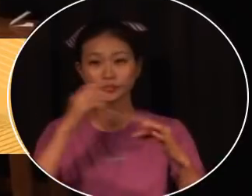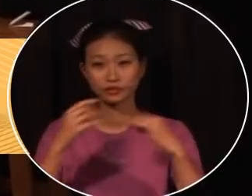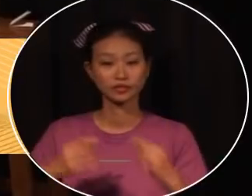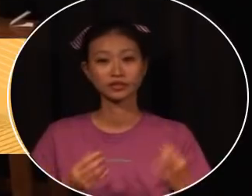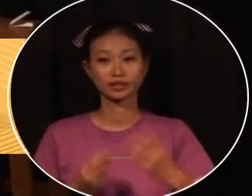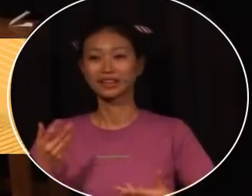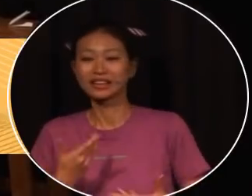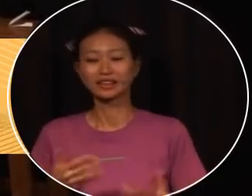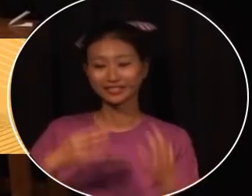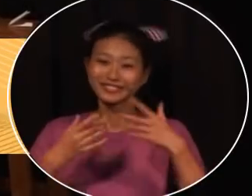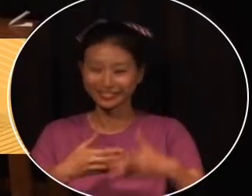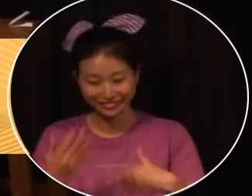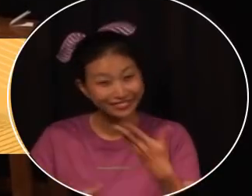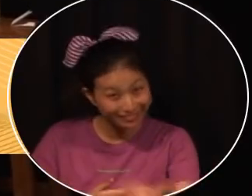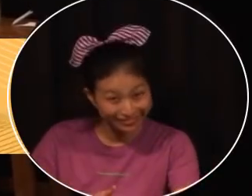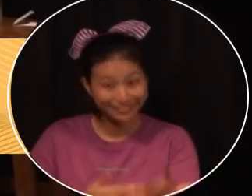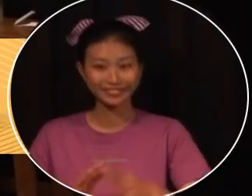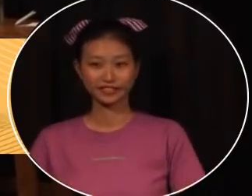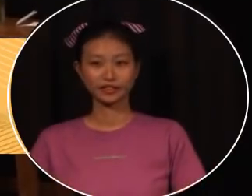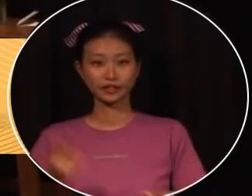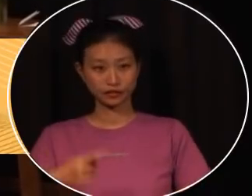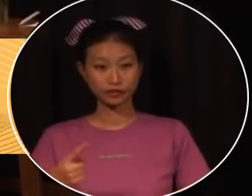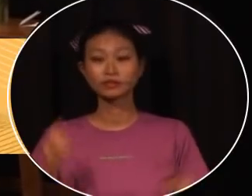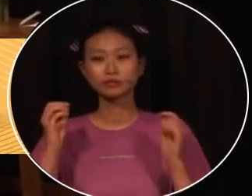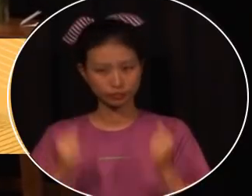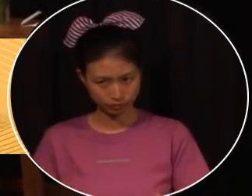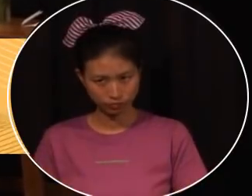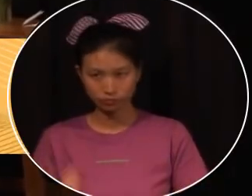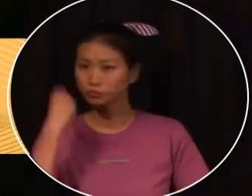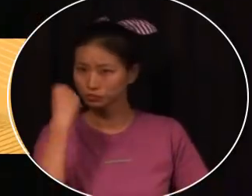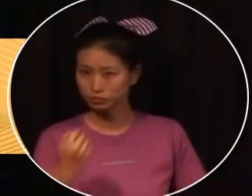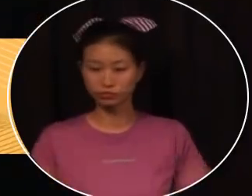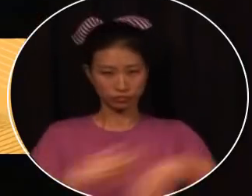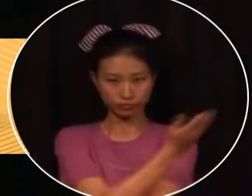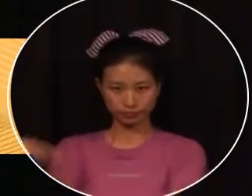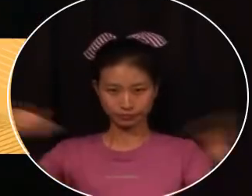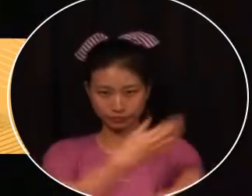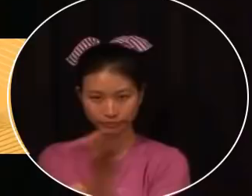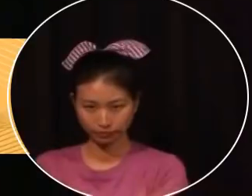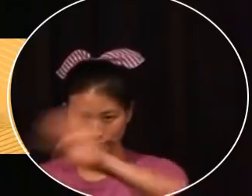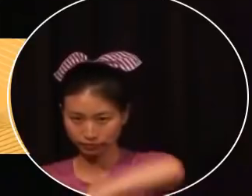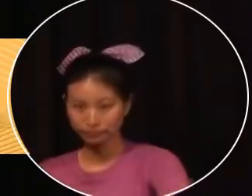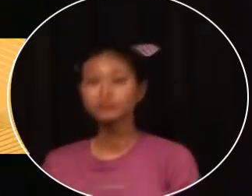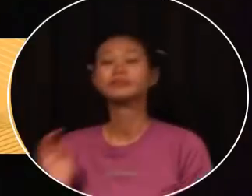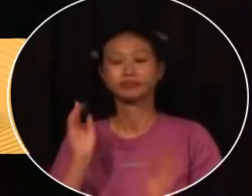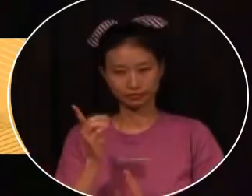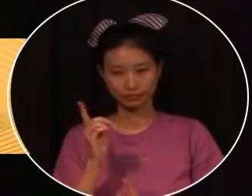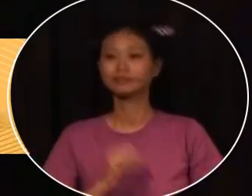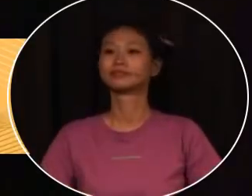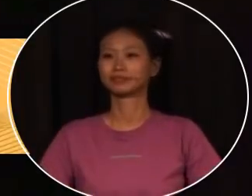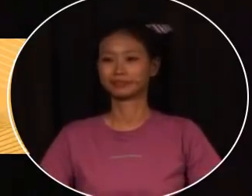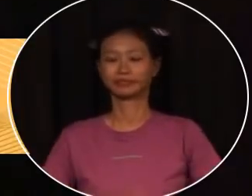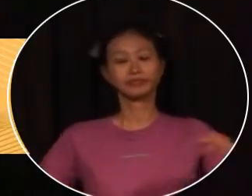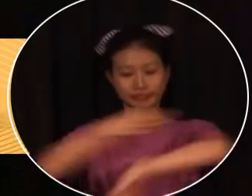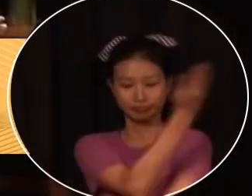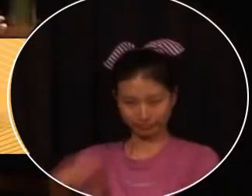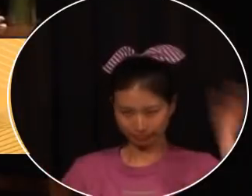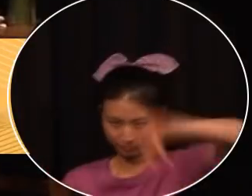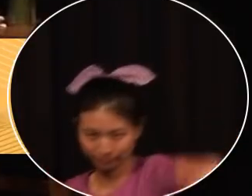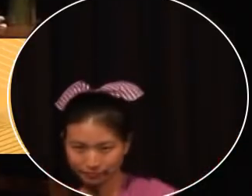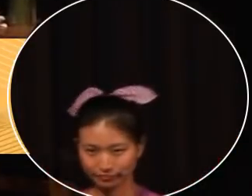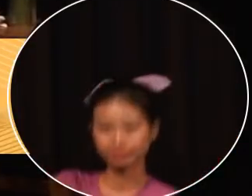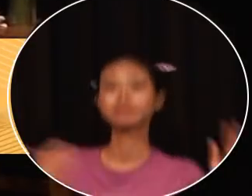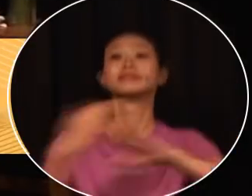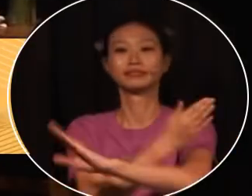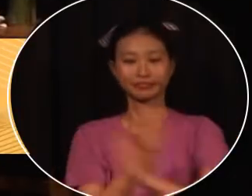有话可以讲，也是辛苦，也是辛苦。 谢谢各位让我英文不断进步啊！ 每